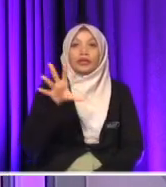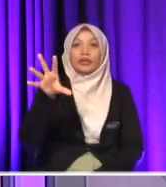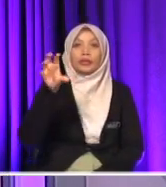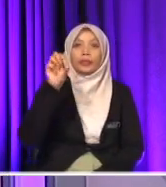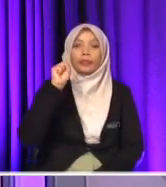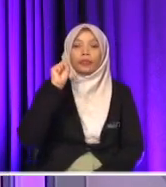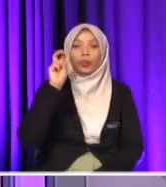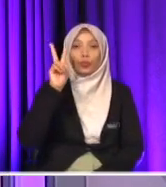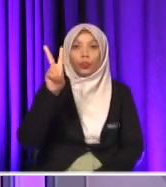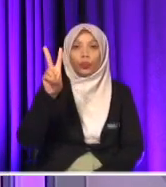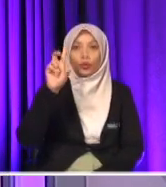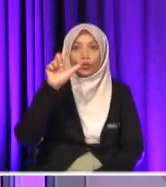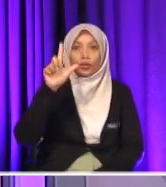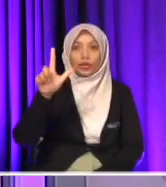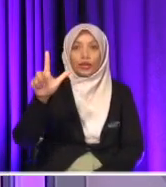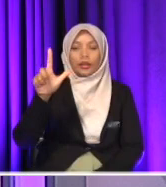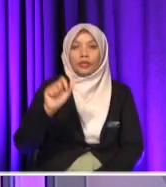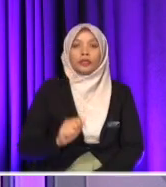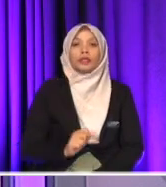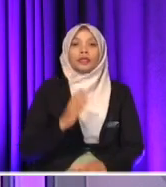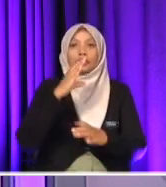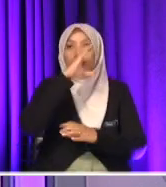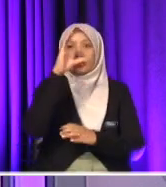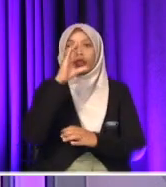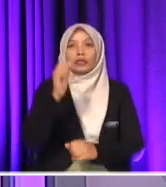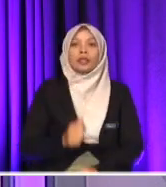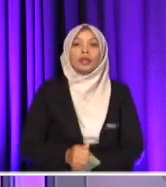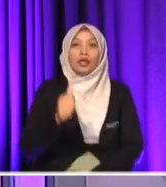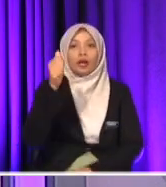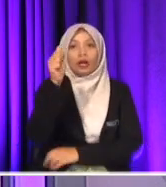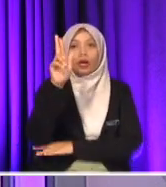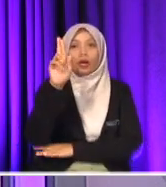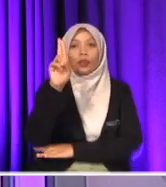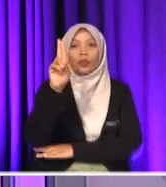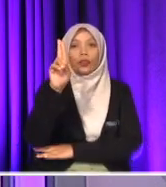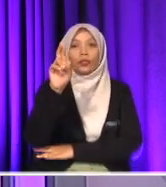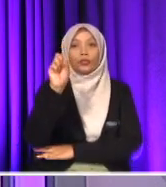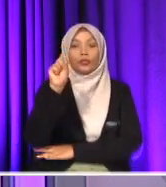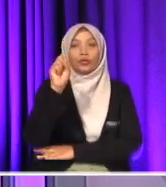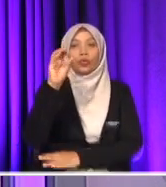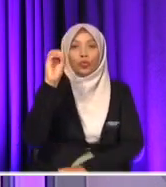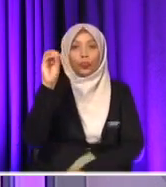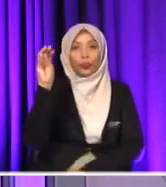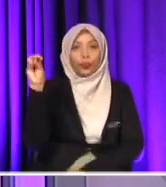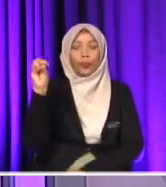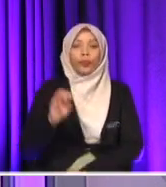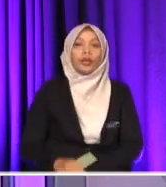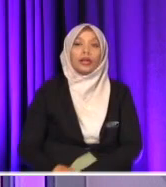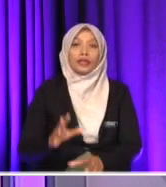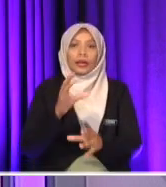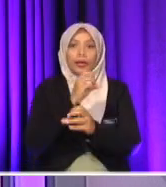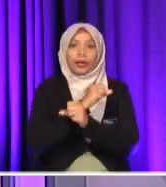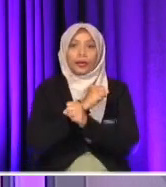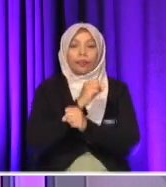kita applykan hukum Ohm tadi, kita mesti cari arus dulu kan? Betul, cikgu. Okey, kita ambil formula arus, hukum Ohm, kita applykan, kita dapat arus, baru